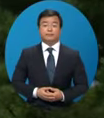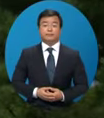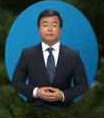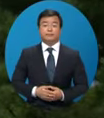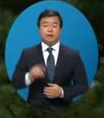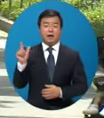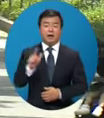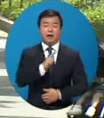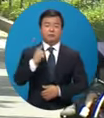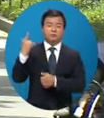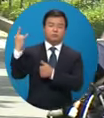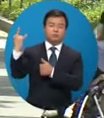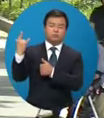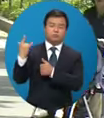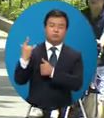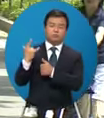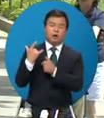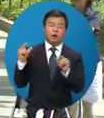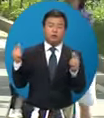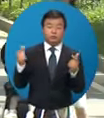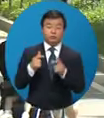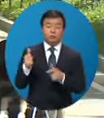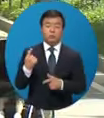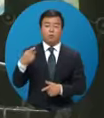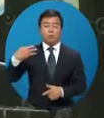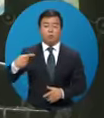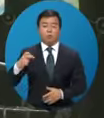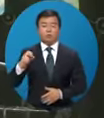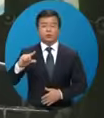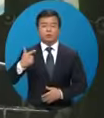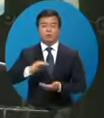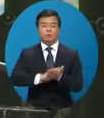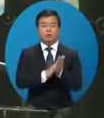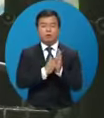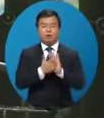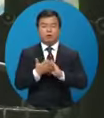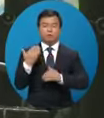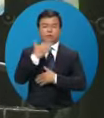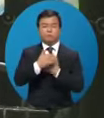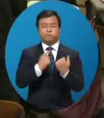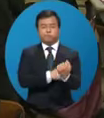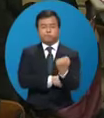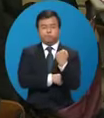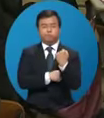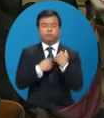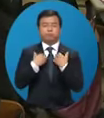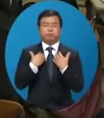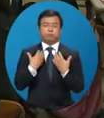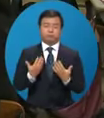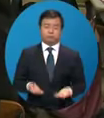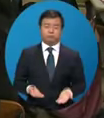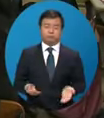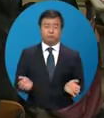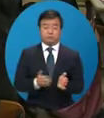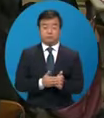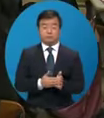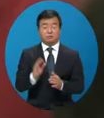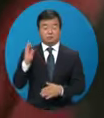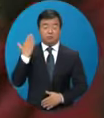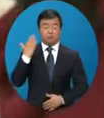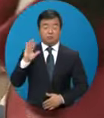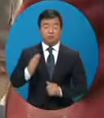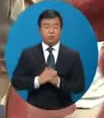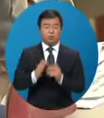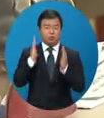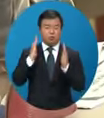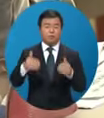일조량이 줄면서 호르몬의 변화로 인해 기분이 우울하고 의욕이 떨어지는 계절성 우울증. 한창 공부를 해야 할